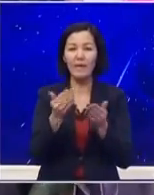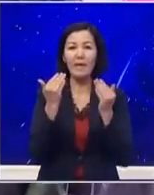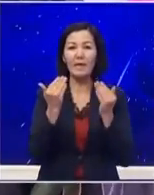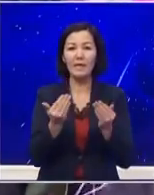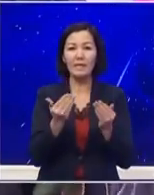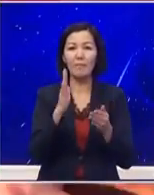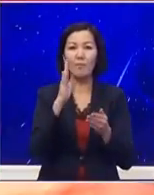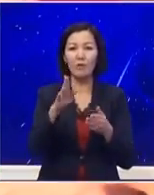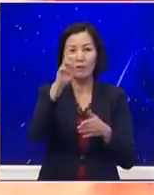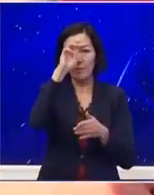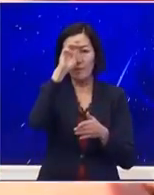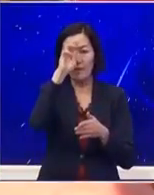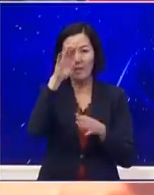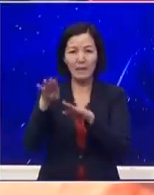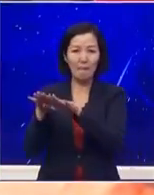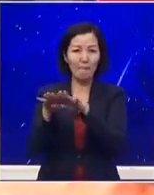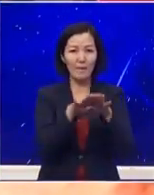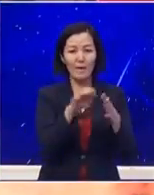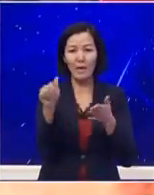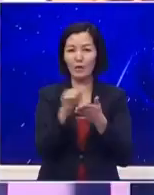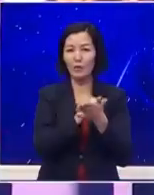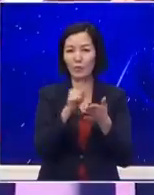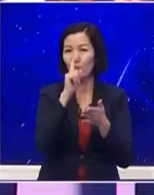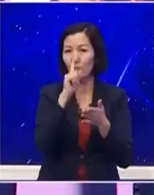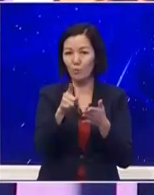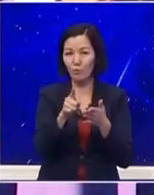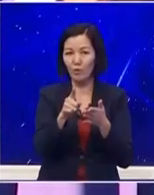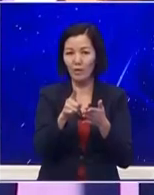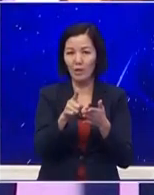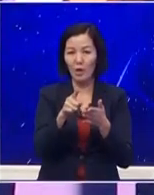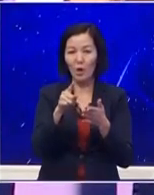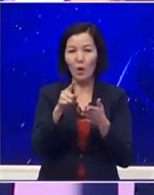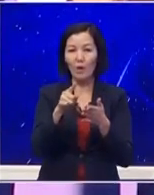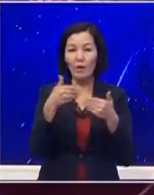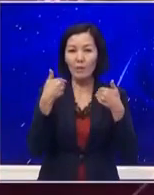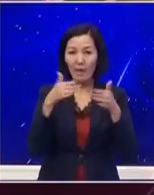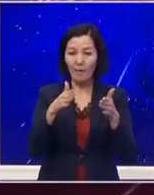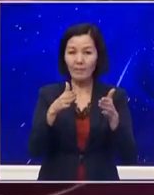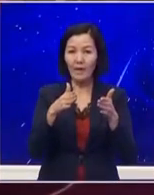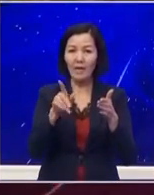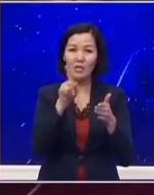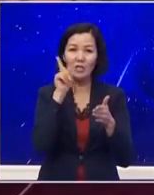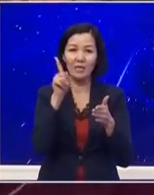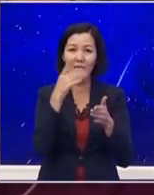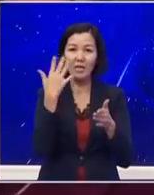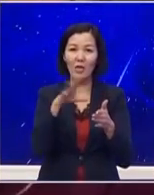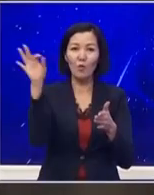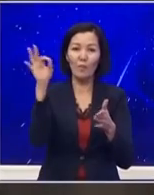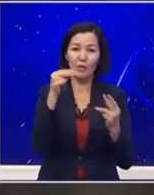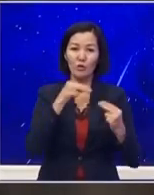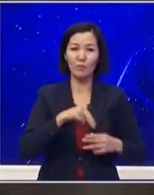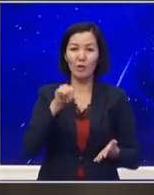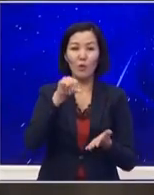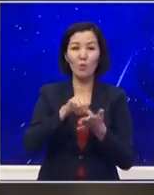уақытта мемлекеттік үлгідегі бірыңғай диплом болмайды, деді ол. Ал оқу орнын тәмамдаған түлектердің 50% жұмысқа